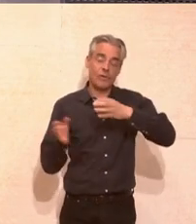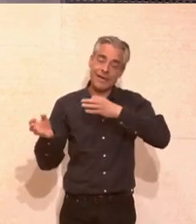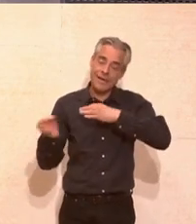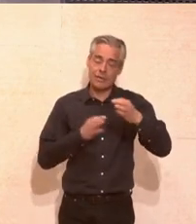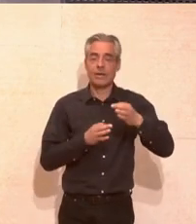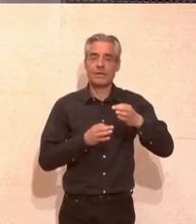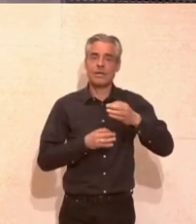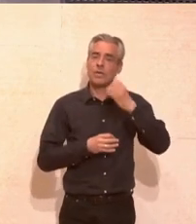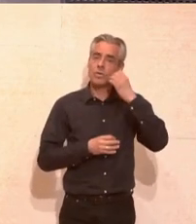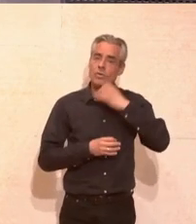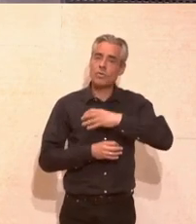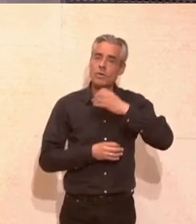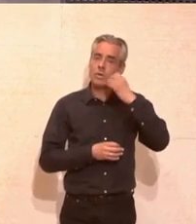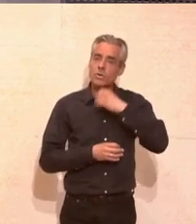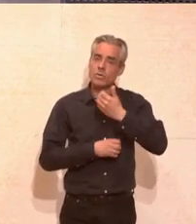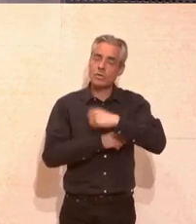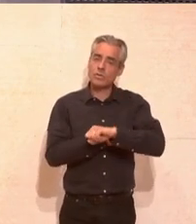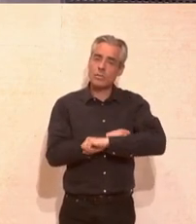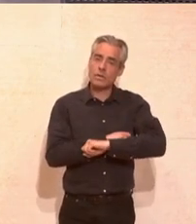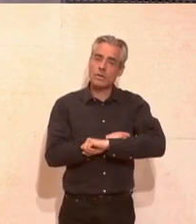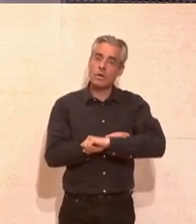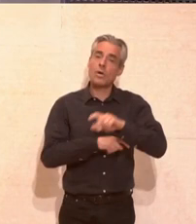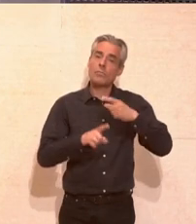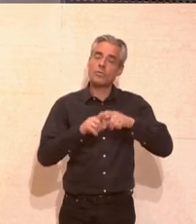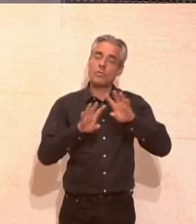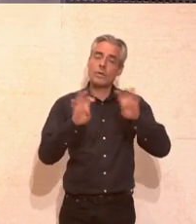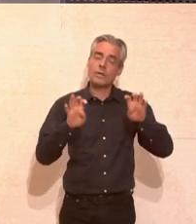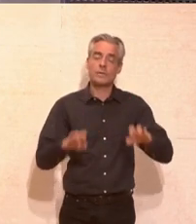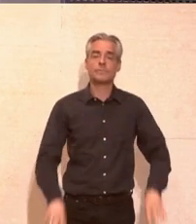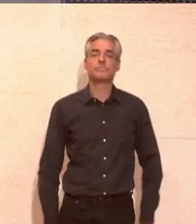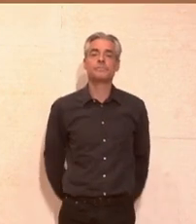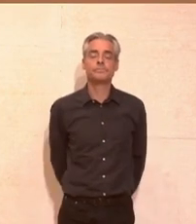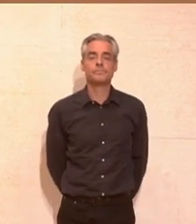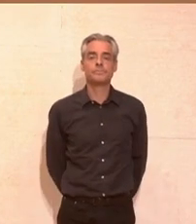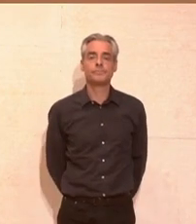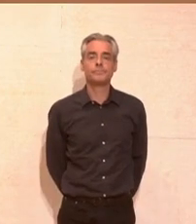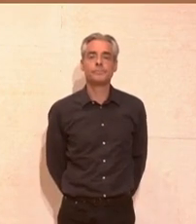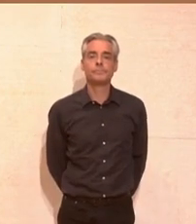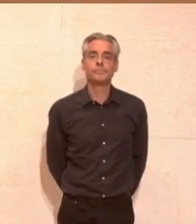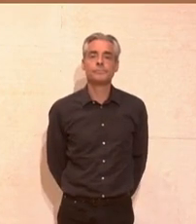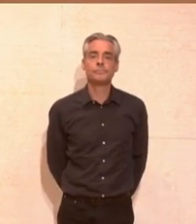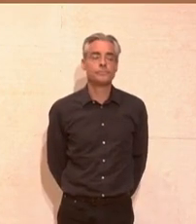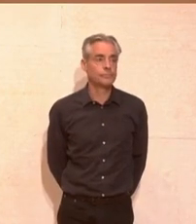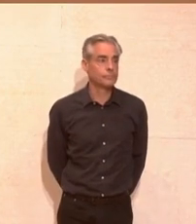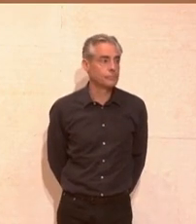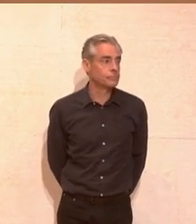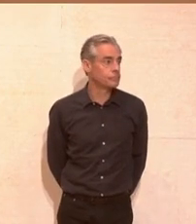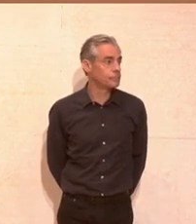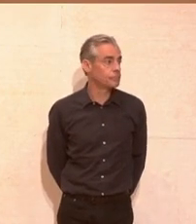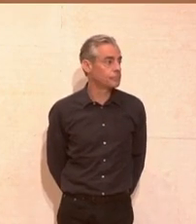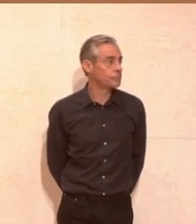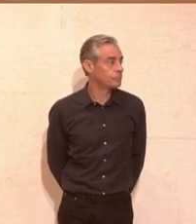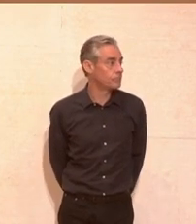régularité tous les jours de la semaine et week-end également. Donc tu es pour le rythme 7 jours sur